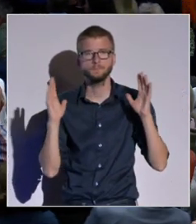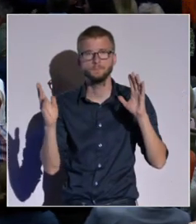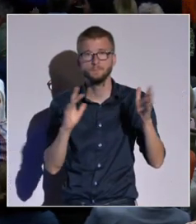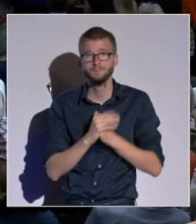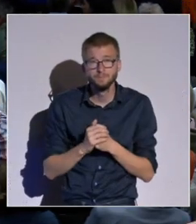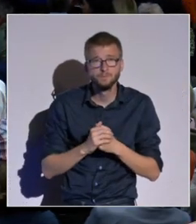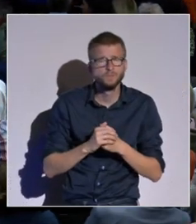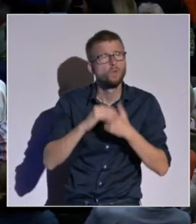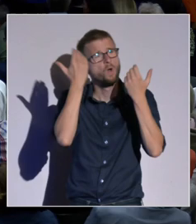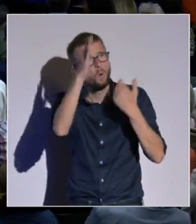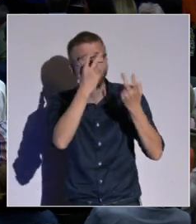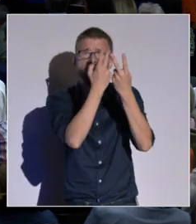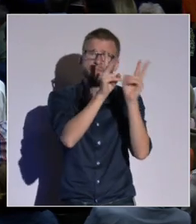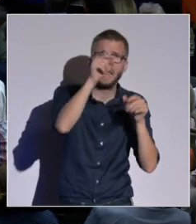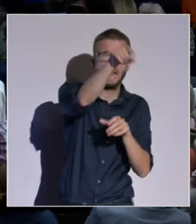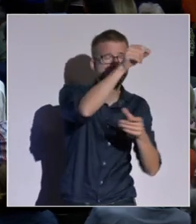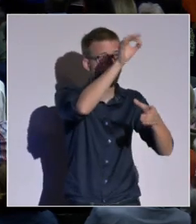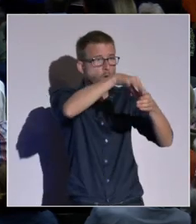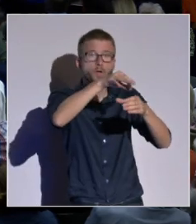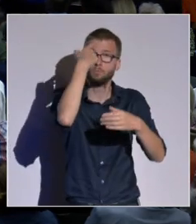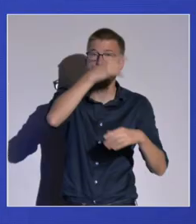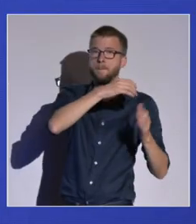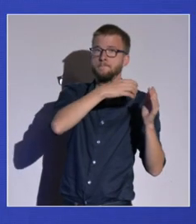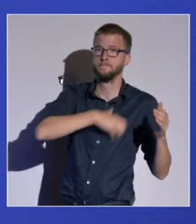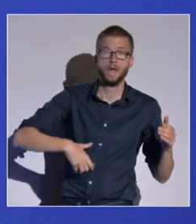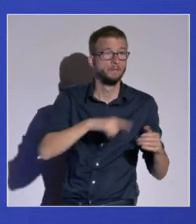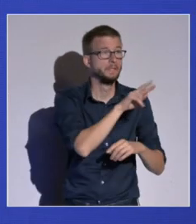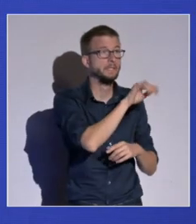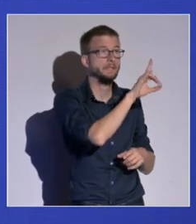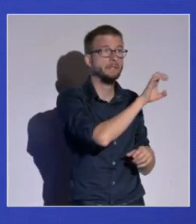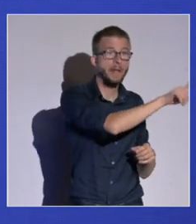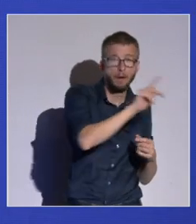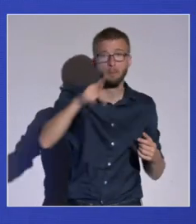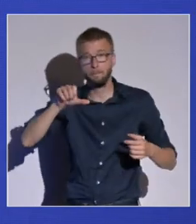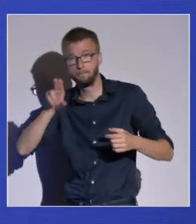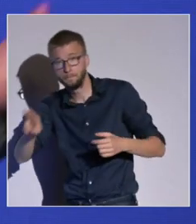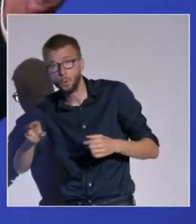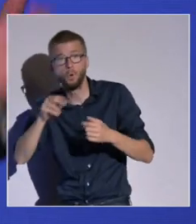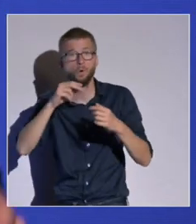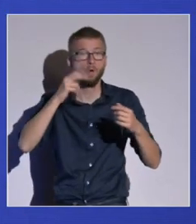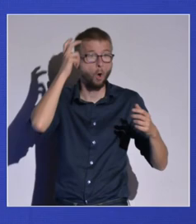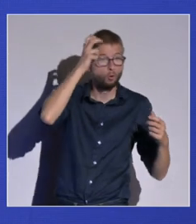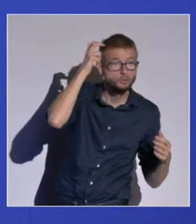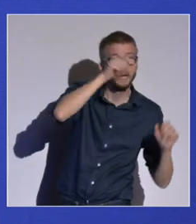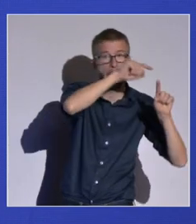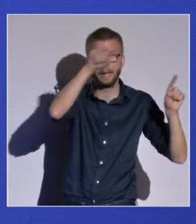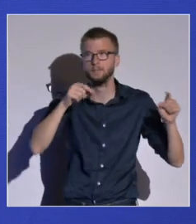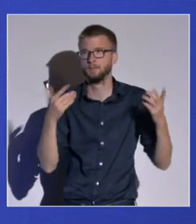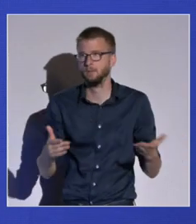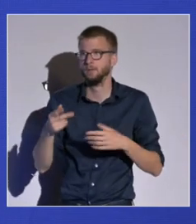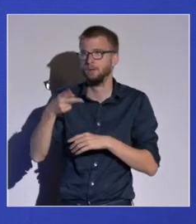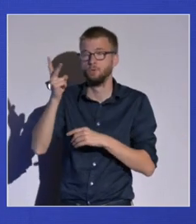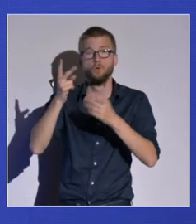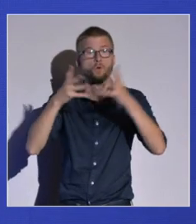Toutes les autres villes élisent leur maire, de Guidel à Pau en passant par Angers, puisque maintenant la plus grande ville modem